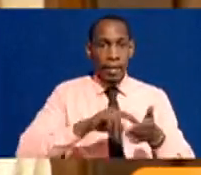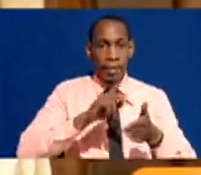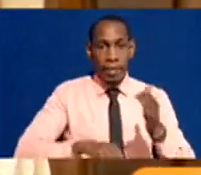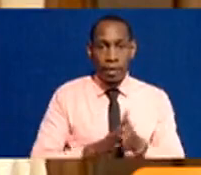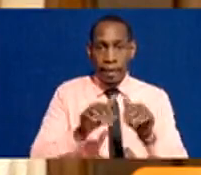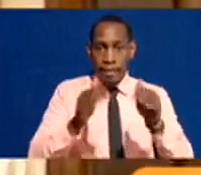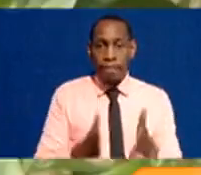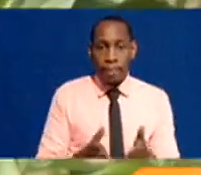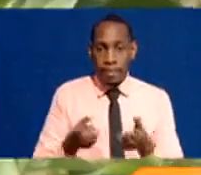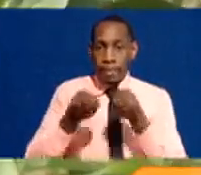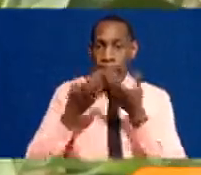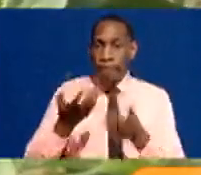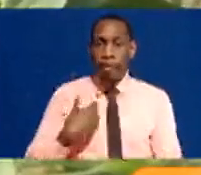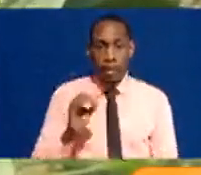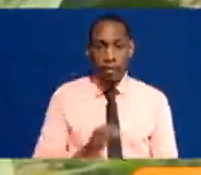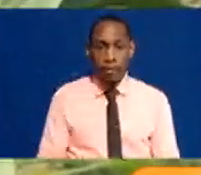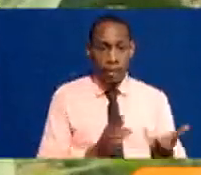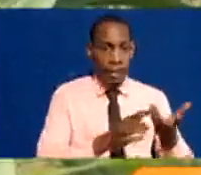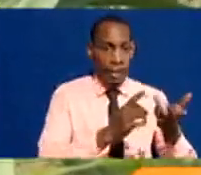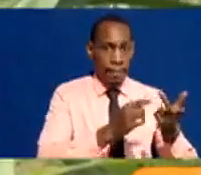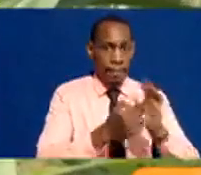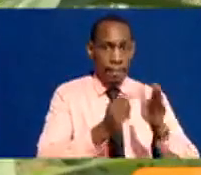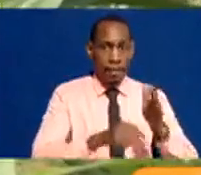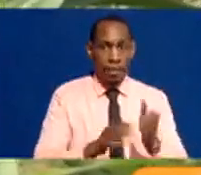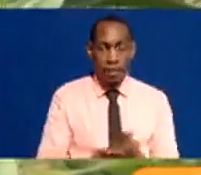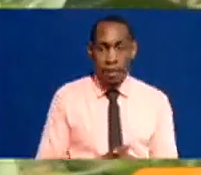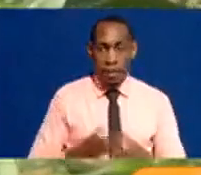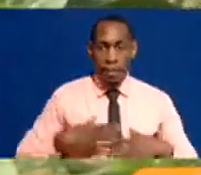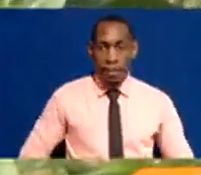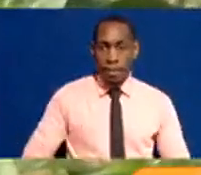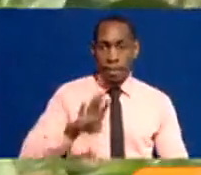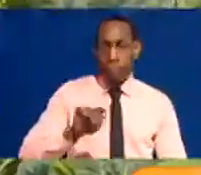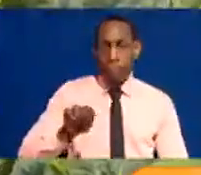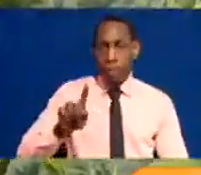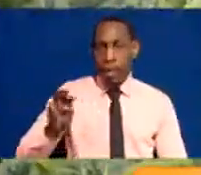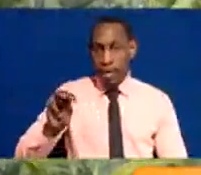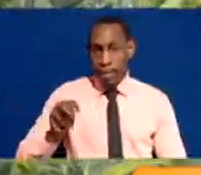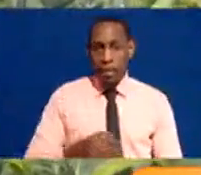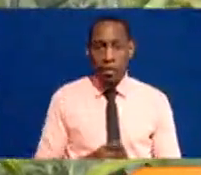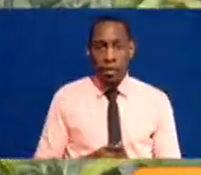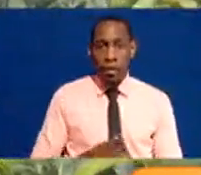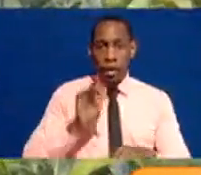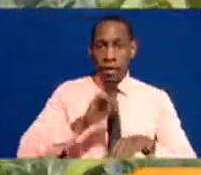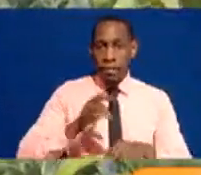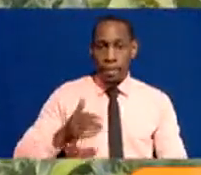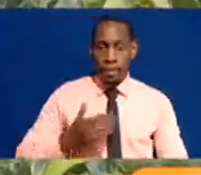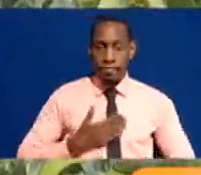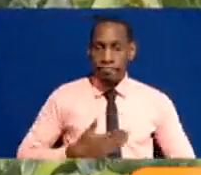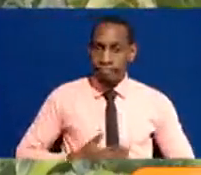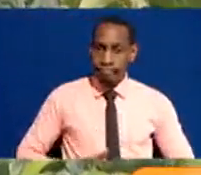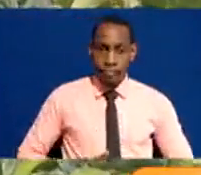kwamba wakulima hawana information. Takwimu zinaonyesha kuwa takriban watu milioni 4.1 wanakabiliwa na baa la